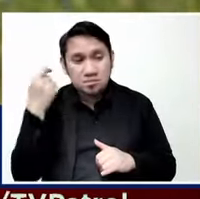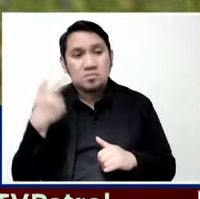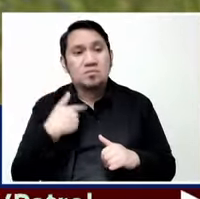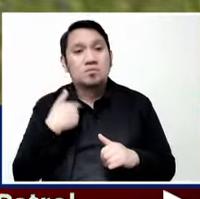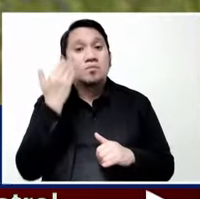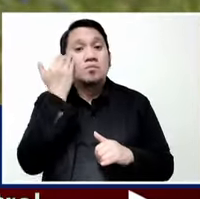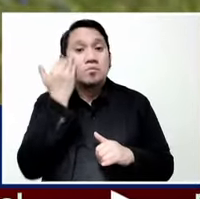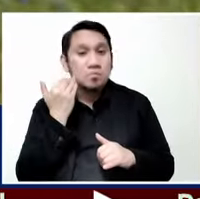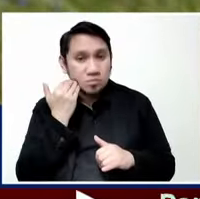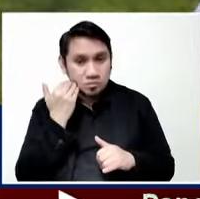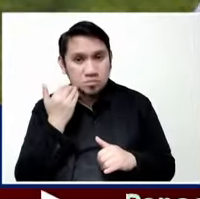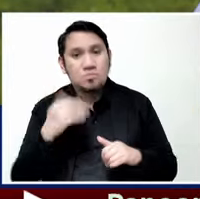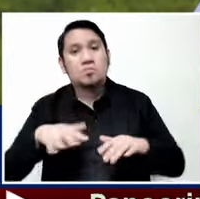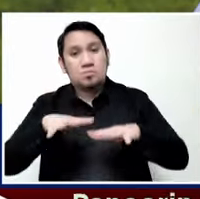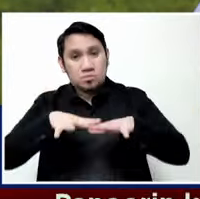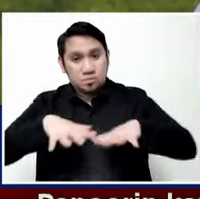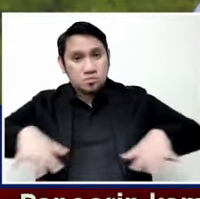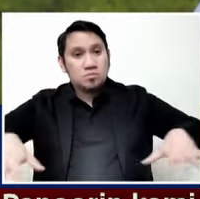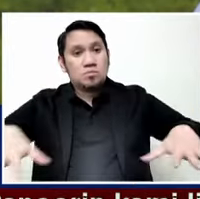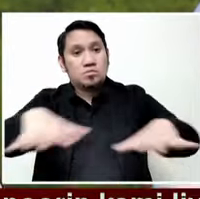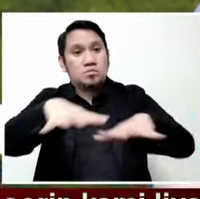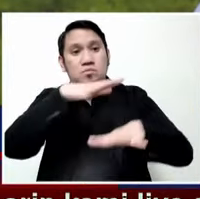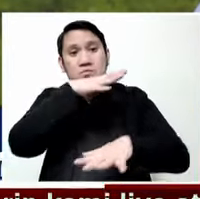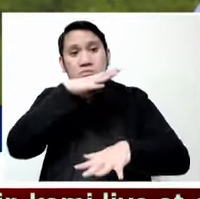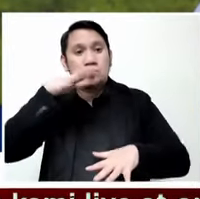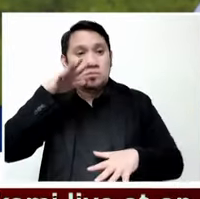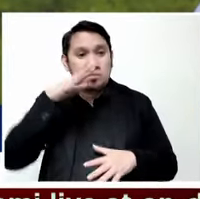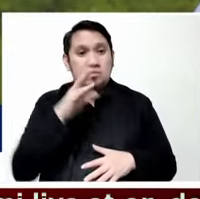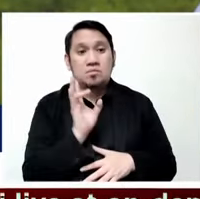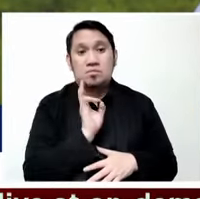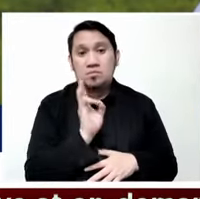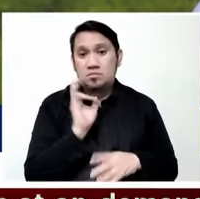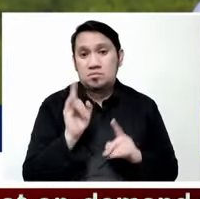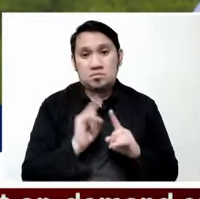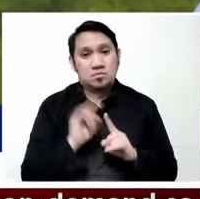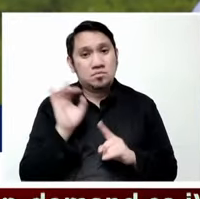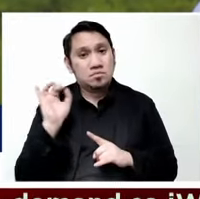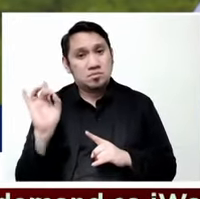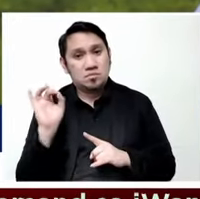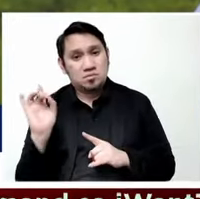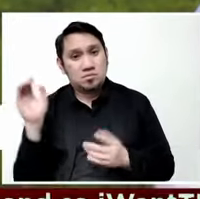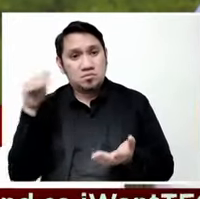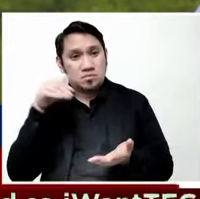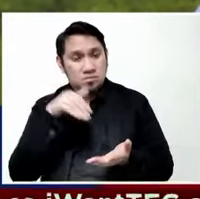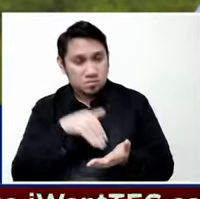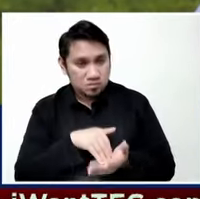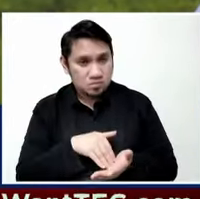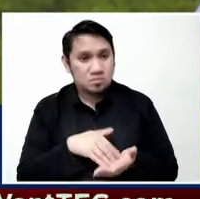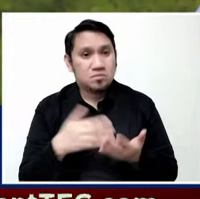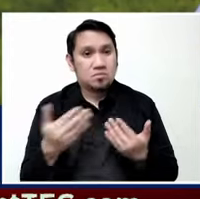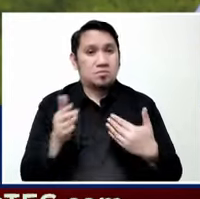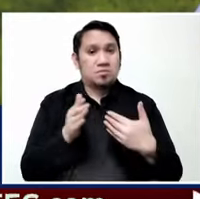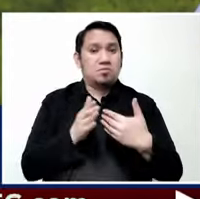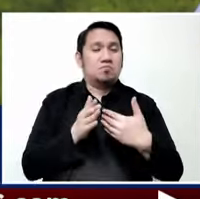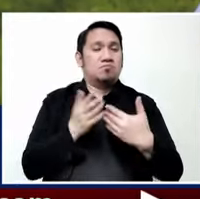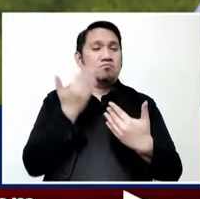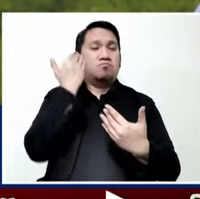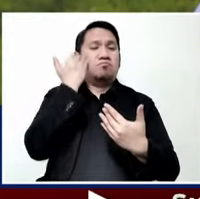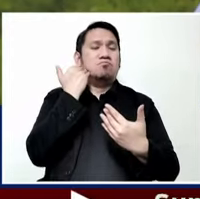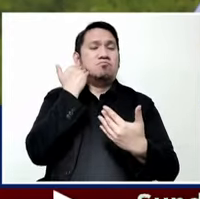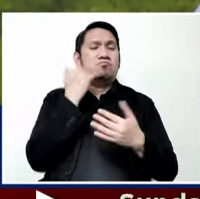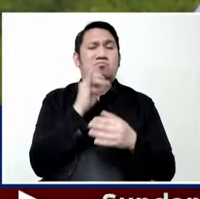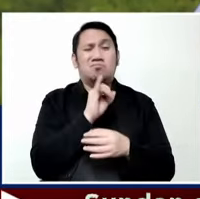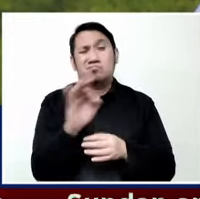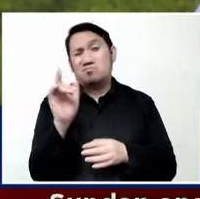planting area para sa sibuyas. About 70,000 to 80,000 ang ating gap, ang ating shortage. Kung 20,000